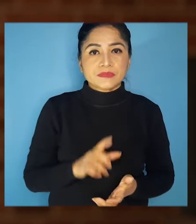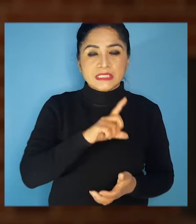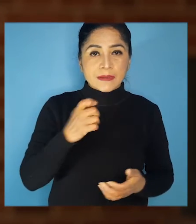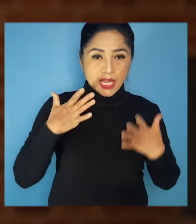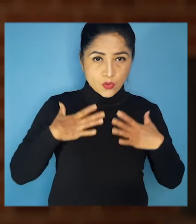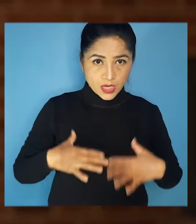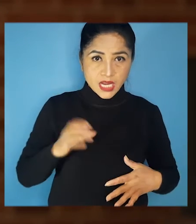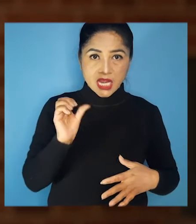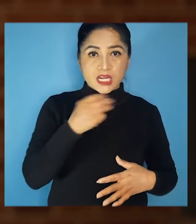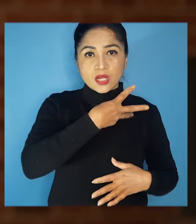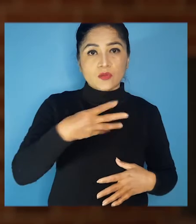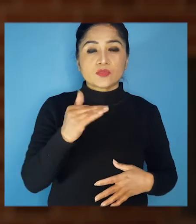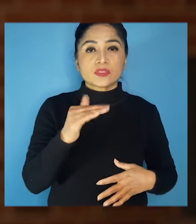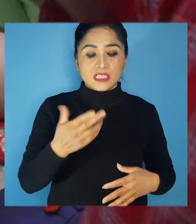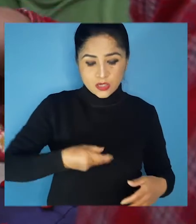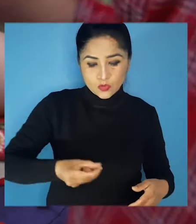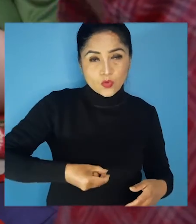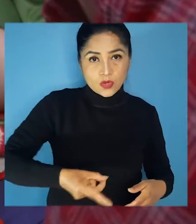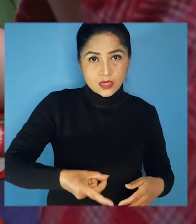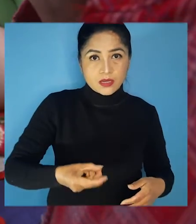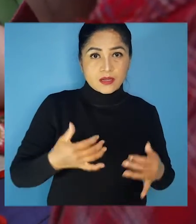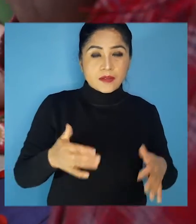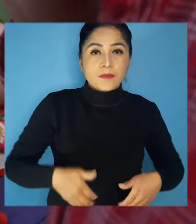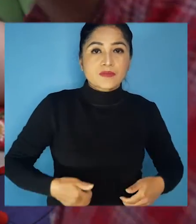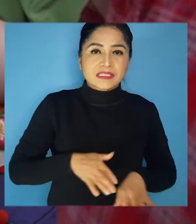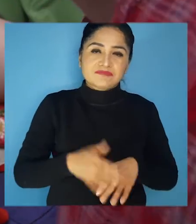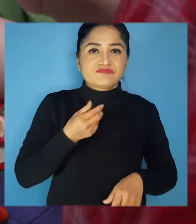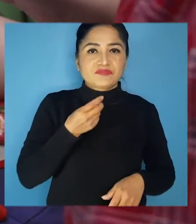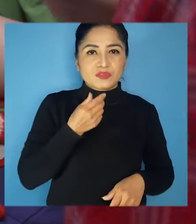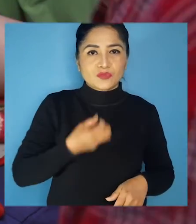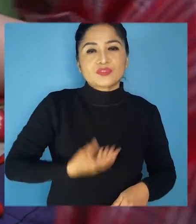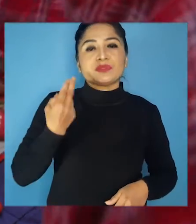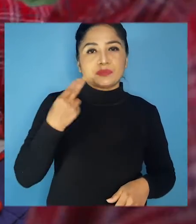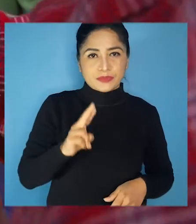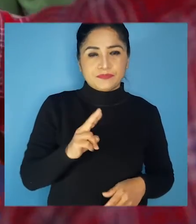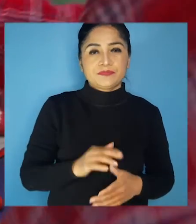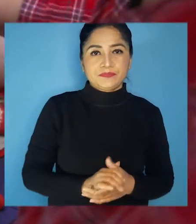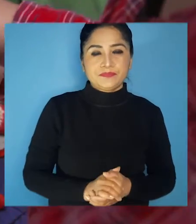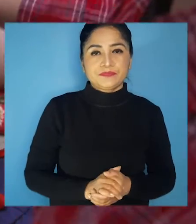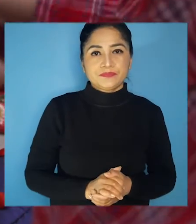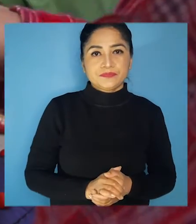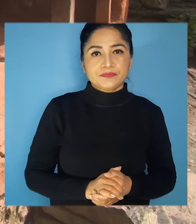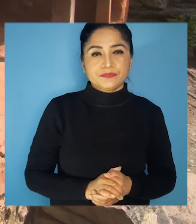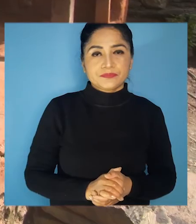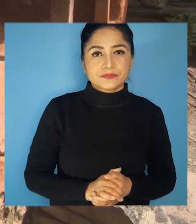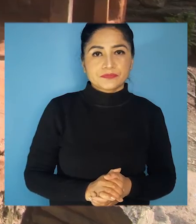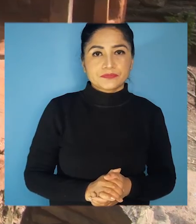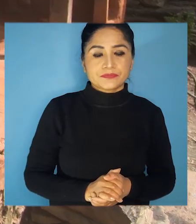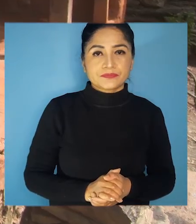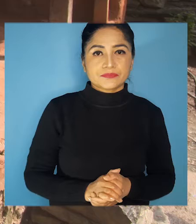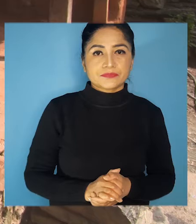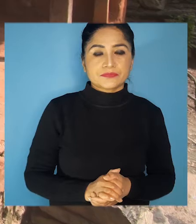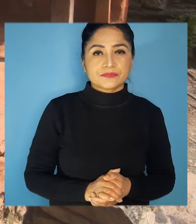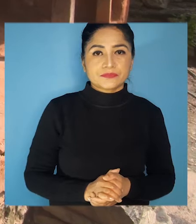नेपाली लुगा लगाएका पुतली र लुडो खेल्न पाउँदा बच्चाहरूलाई आनन्द आयो लुडो विच इज अ डाइस